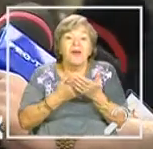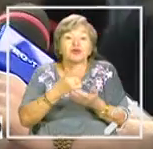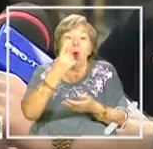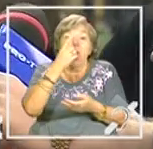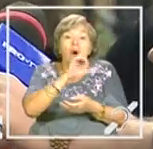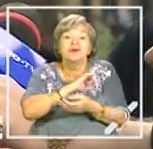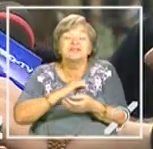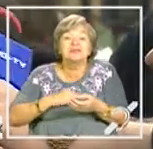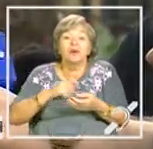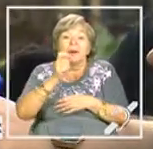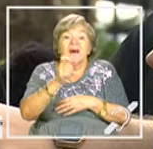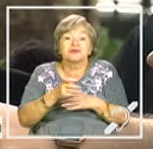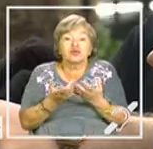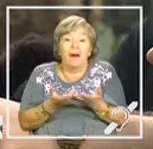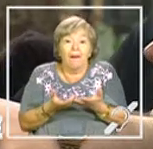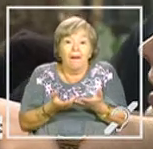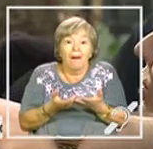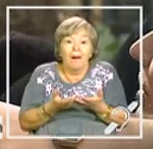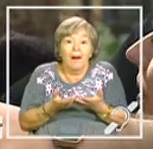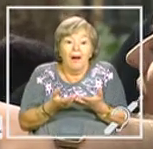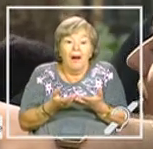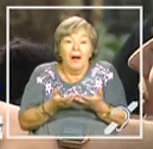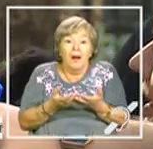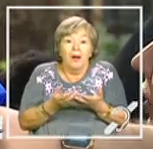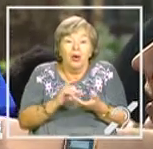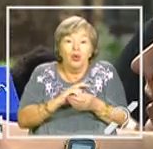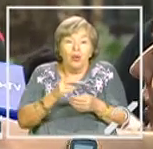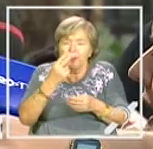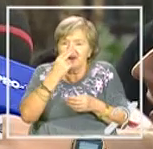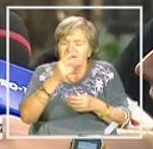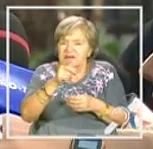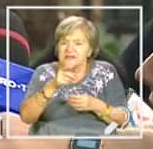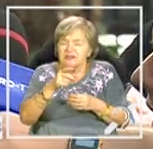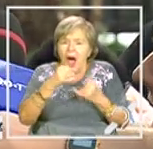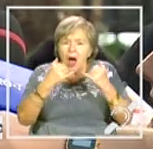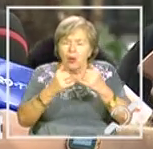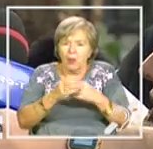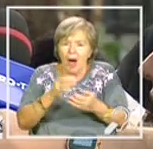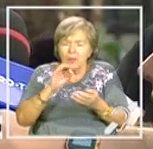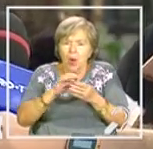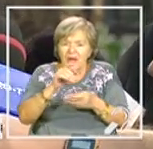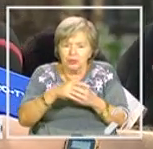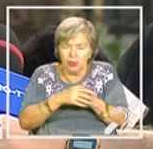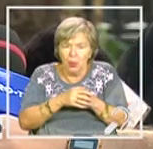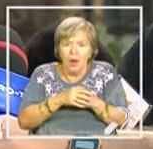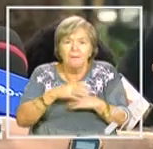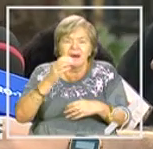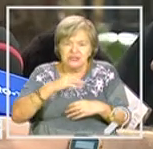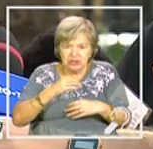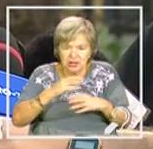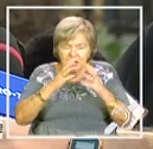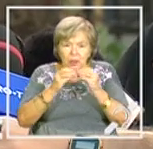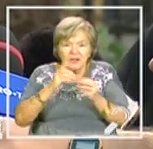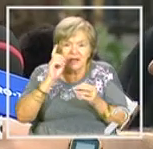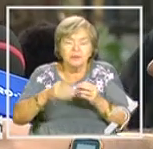susținerea PSD pentru acest lucru. Și eu v-am răspuns. Vă rog să le precizați cum priviți dumneavoastră această situație. Președintele Klaus Iohannis trebuie să dea înapoi